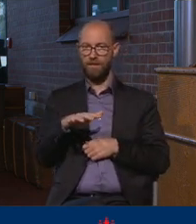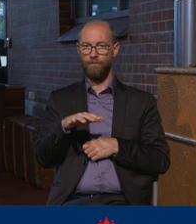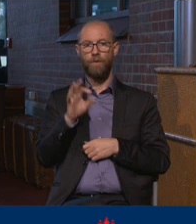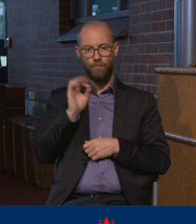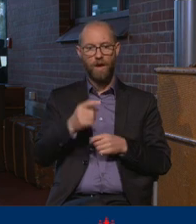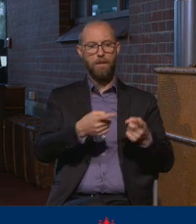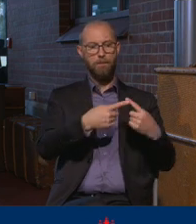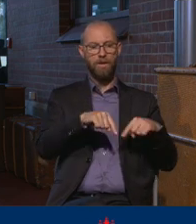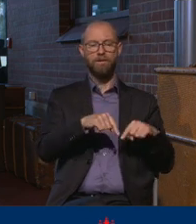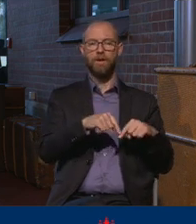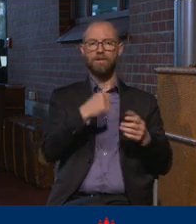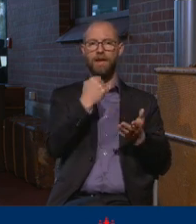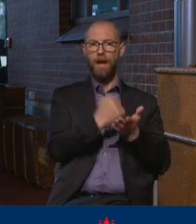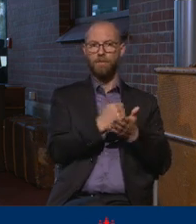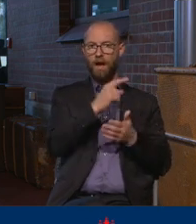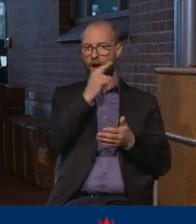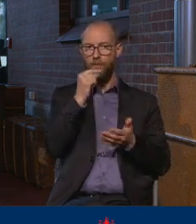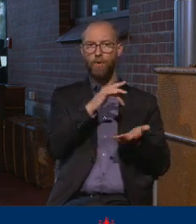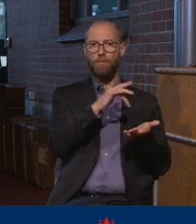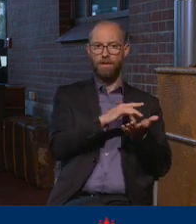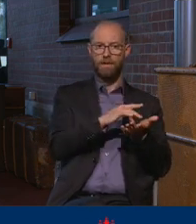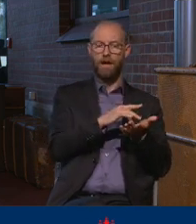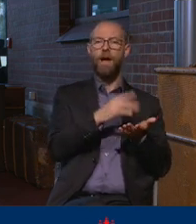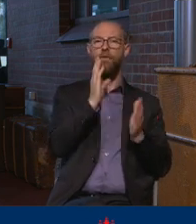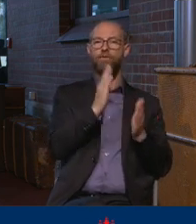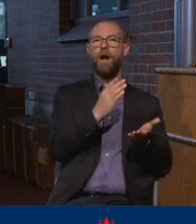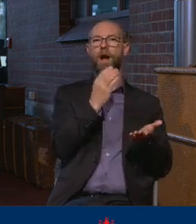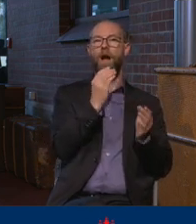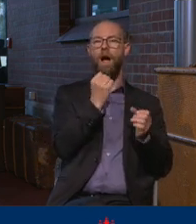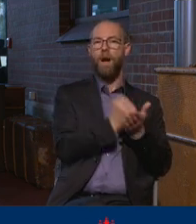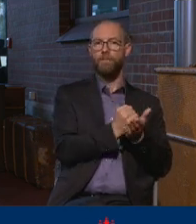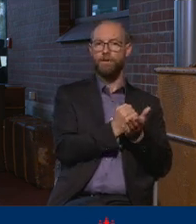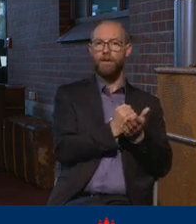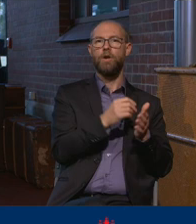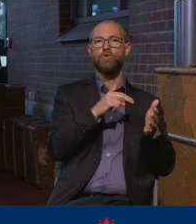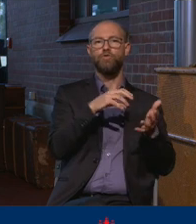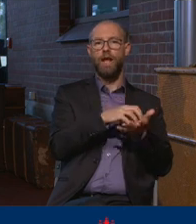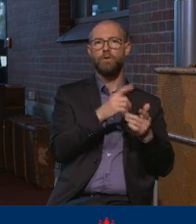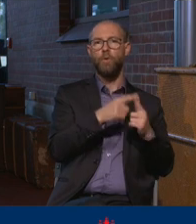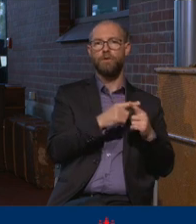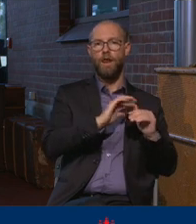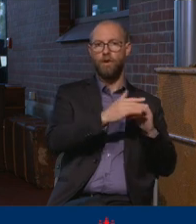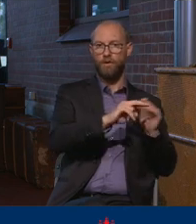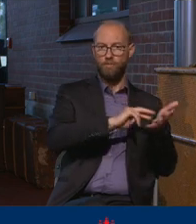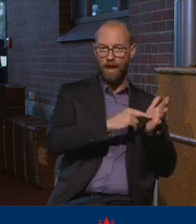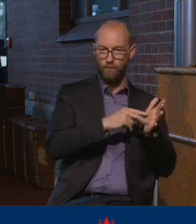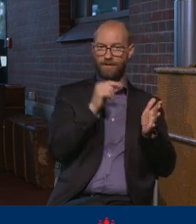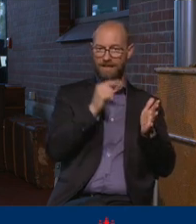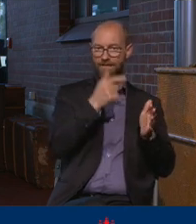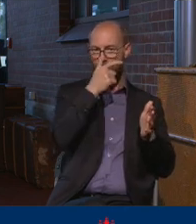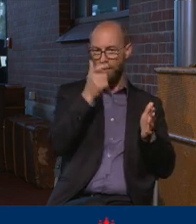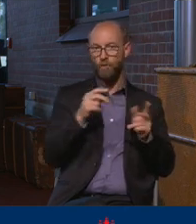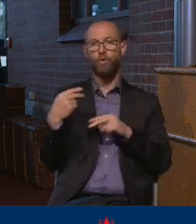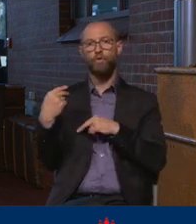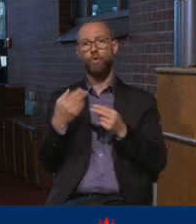bezirks hamburg-mitte fachamt stadt und landschaftsplanung und ist das dann federführend das eplan war das sind leute